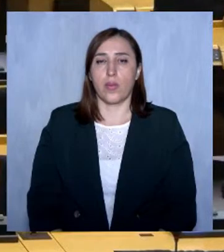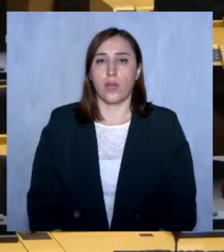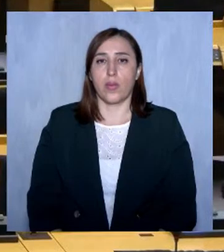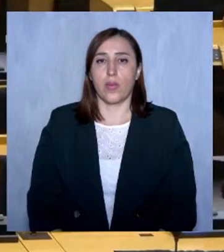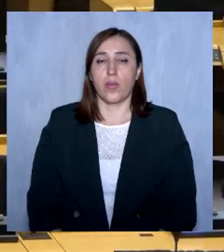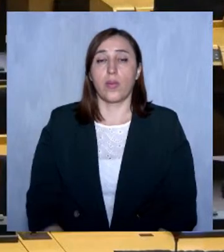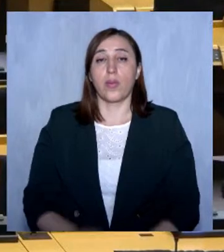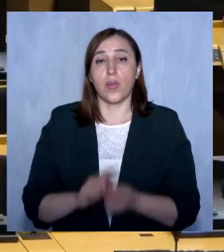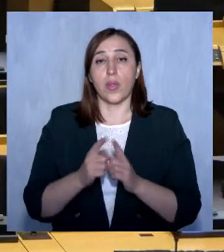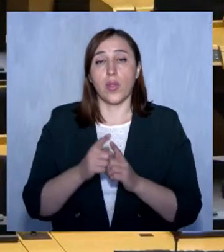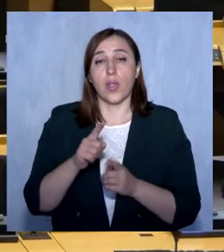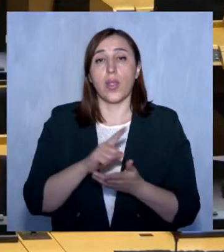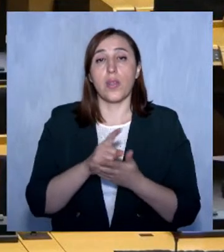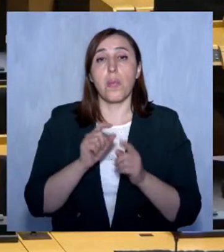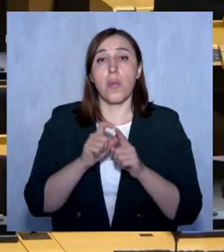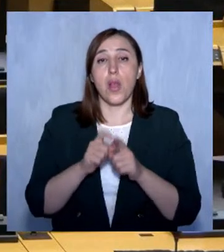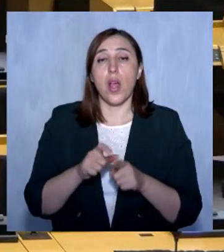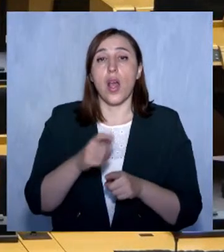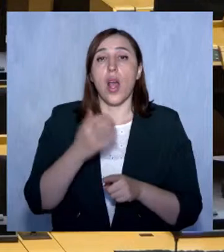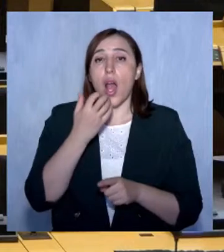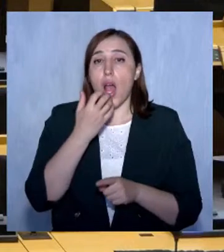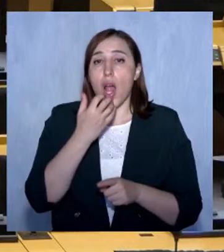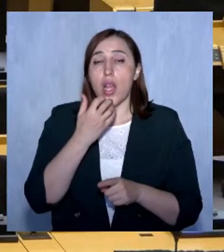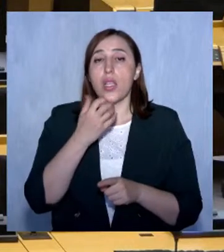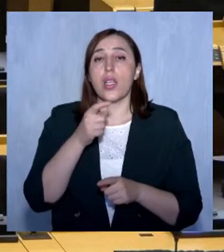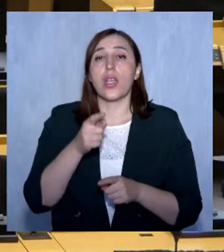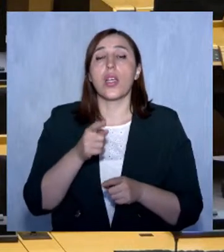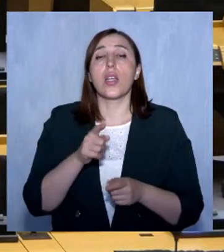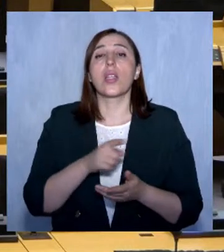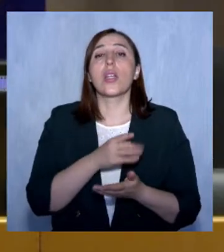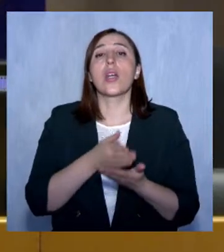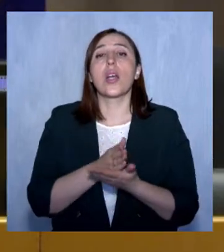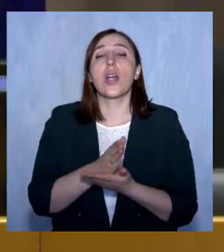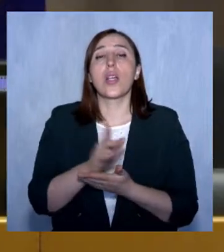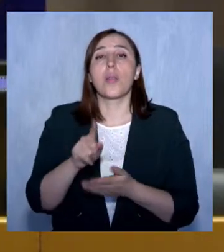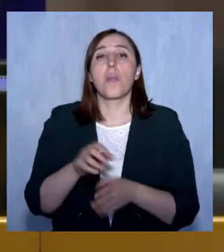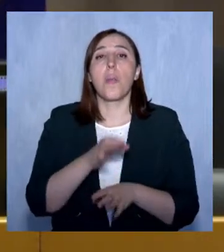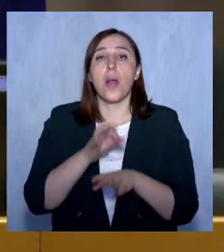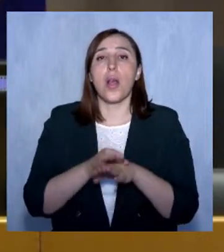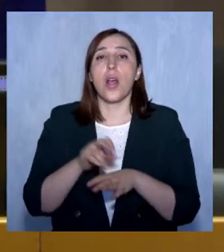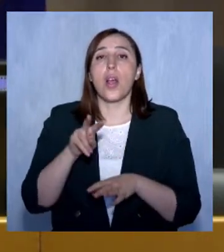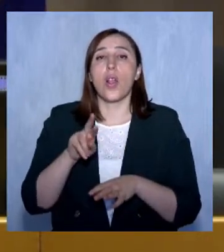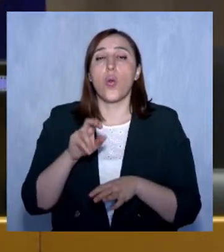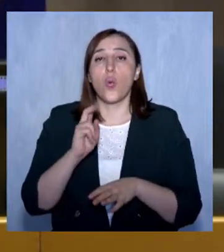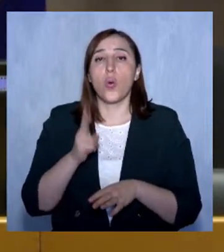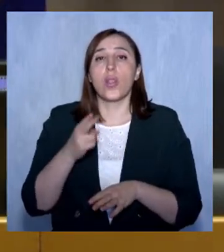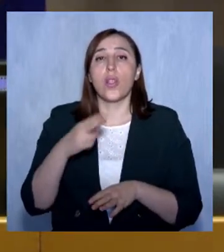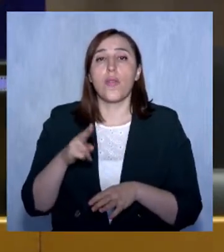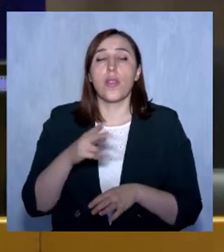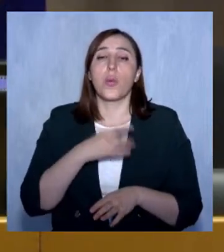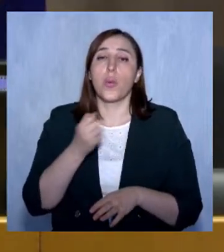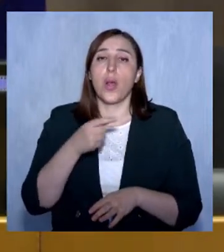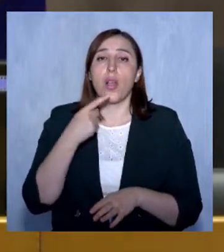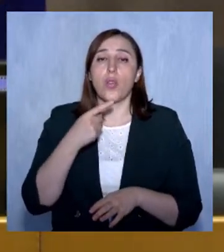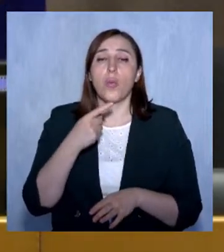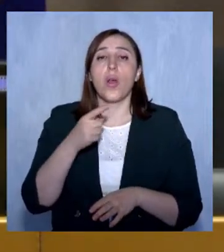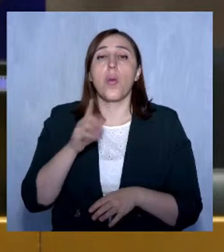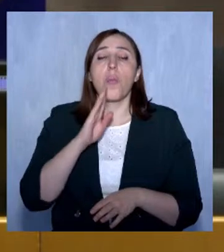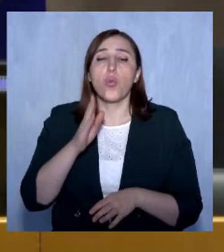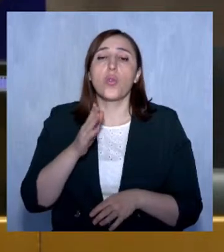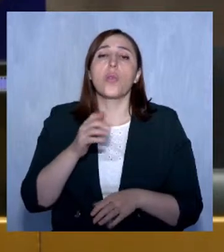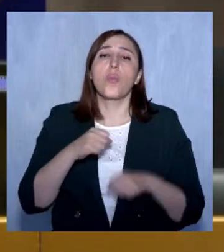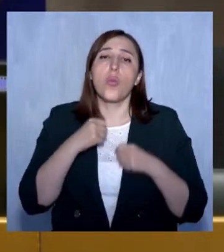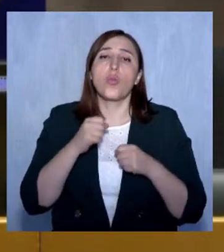իպատասխան եվրամիության արտակին կաղակական գերատերջության ներկայացիչ լուկ դիվինը պնդեց։ Վրուսելն անում է այն ինչ կարող է անել։